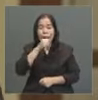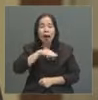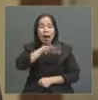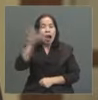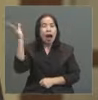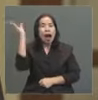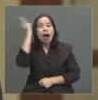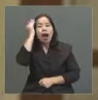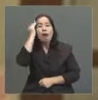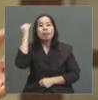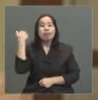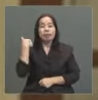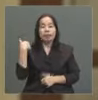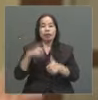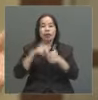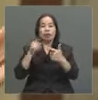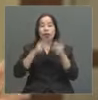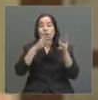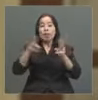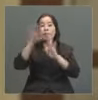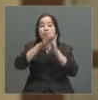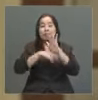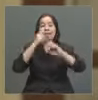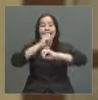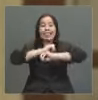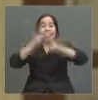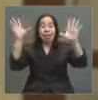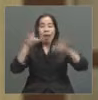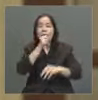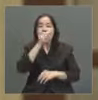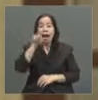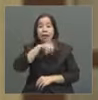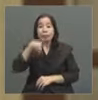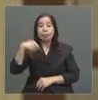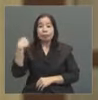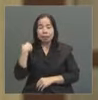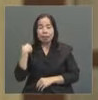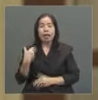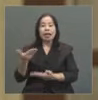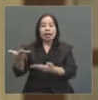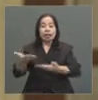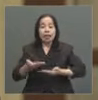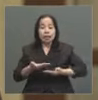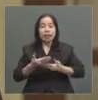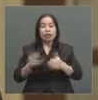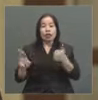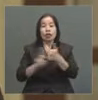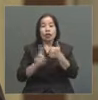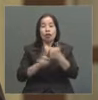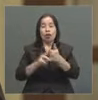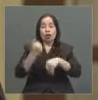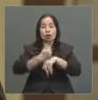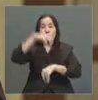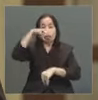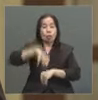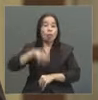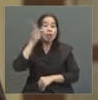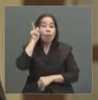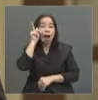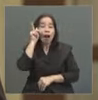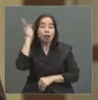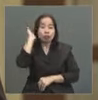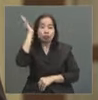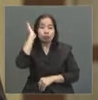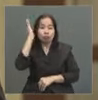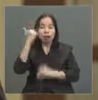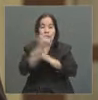ได้รับฟังข้อมูลรวมถึงมาตรการให้เกิดความชัดเจนที่ตรงกันนะคะเรียนเชิญทางท่านรองอธิบดีกรมสารนิเทศและรองโฆษกกระทรวง